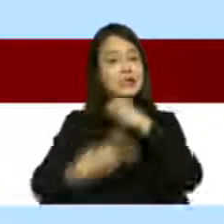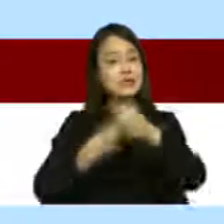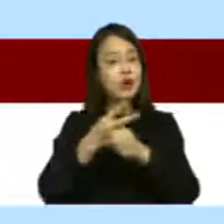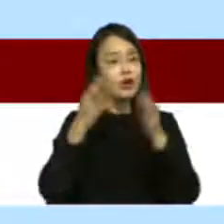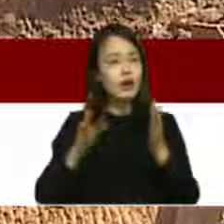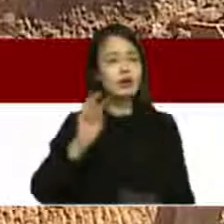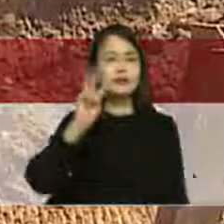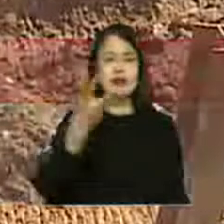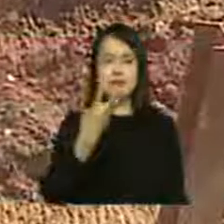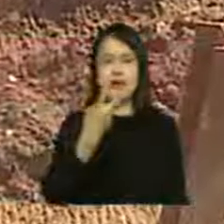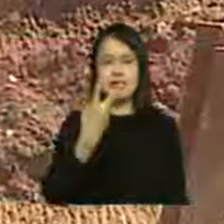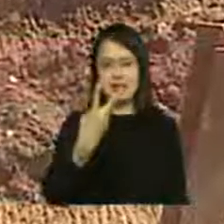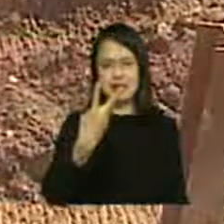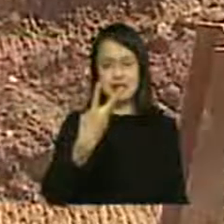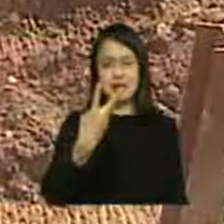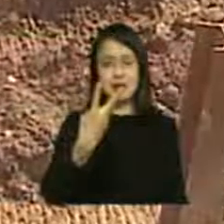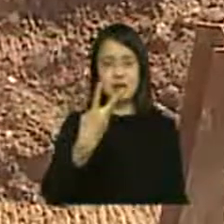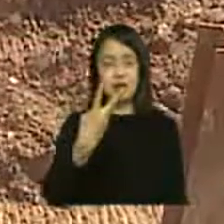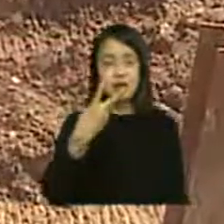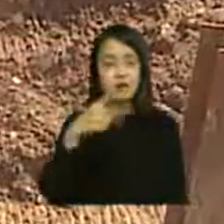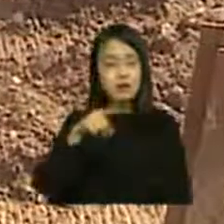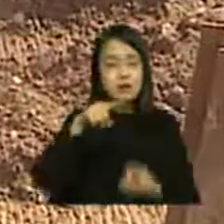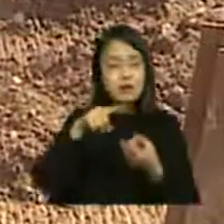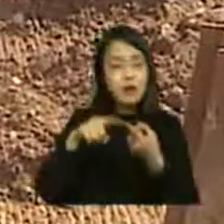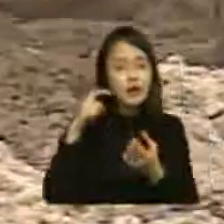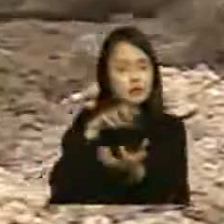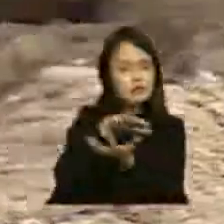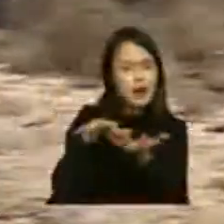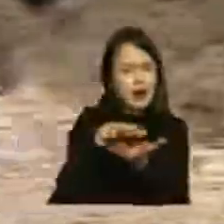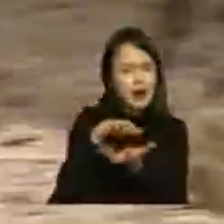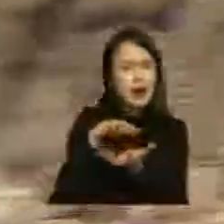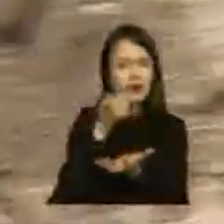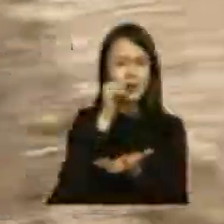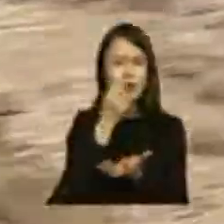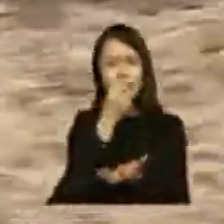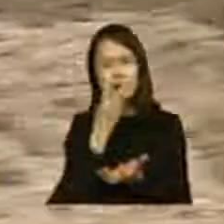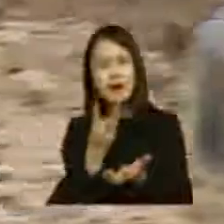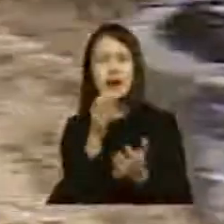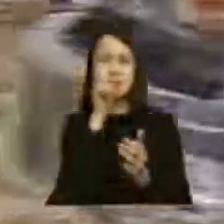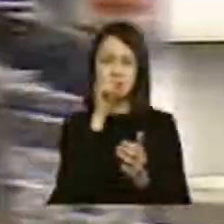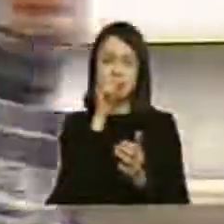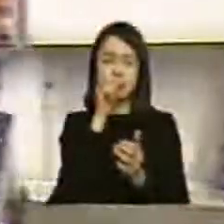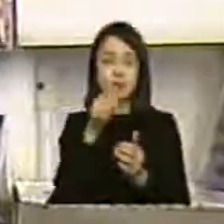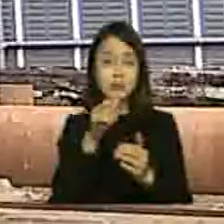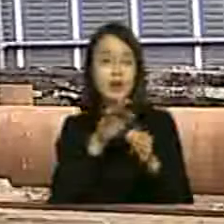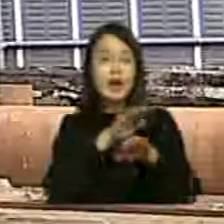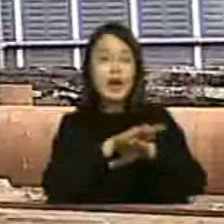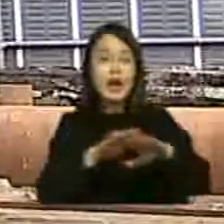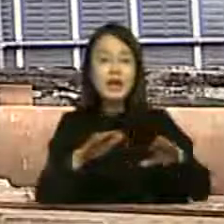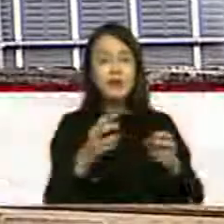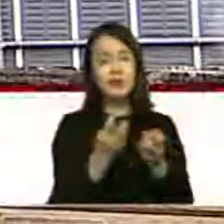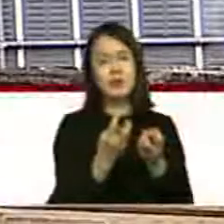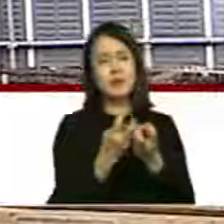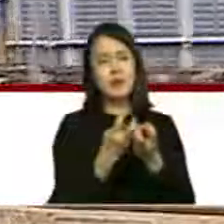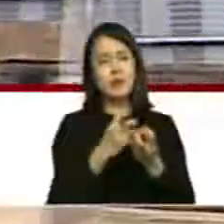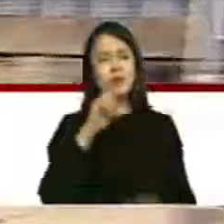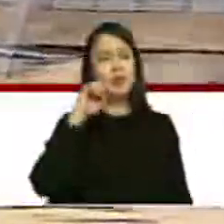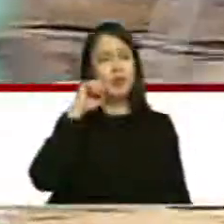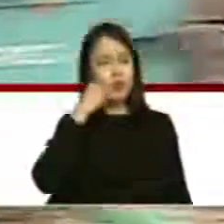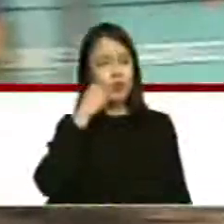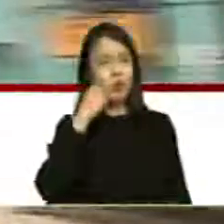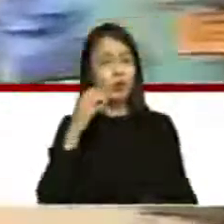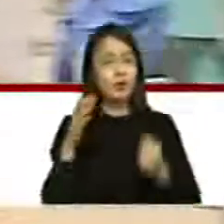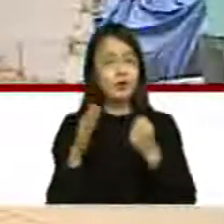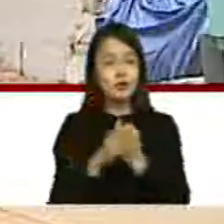다양합니다 이같은 공사장 민원은 갈등 중재 가 쉽지 않습니다 위법한 공사는 행정처분 등을 받게